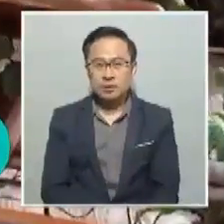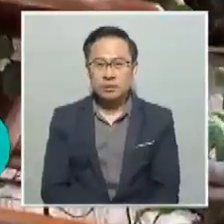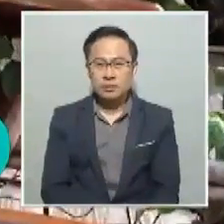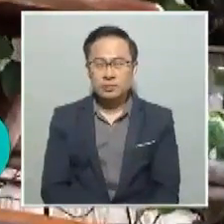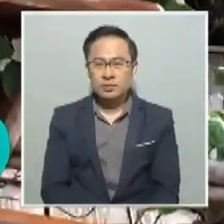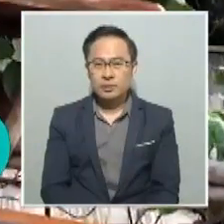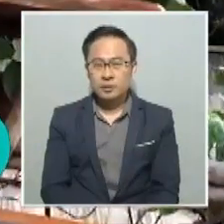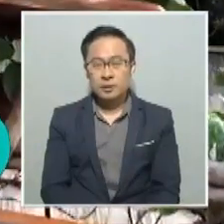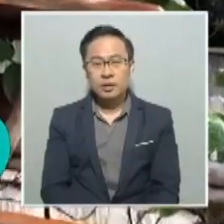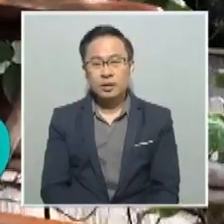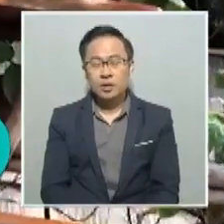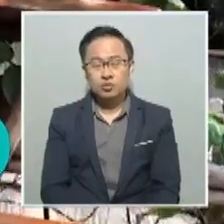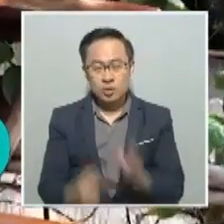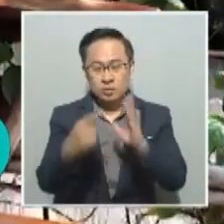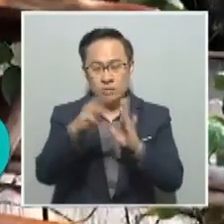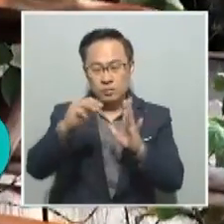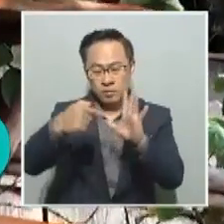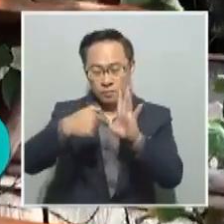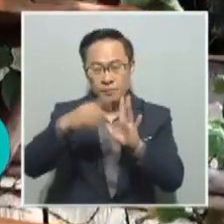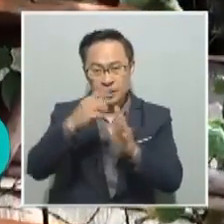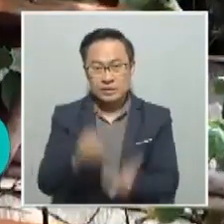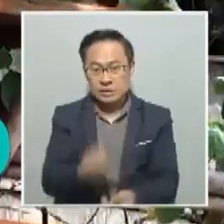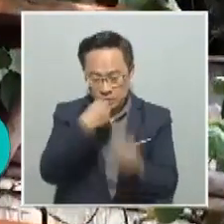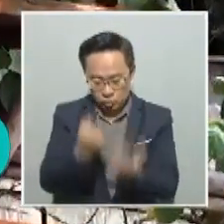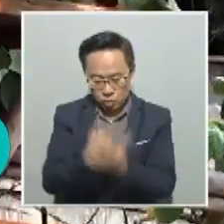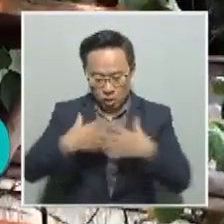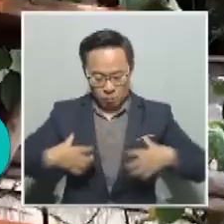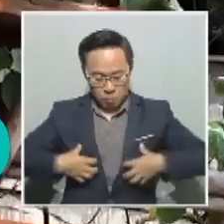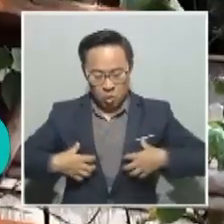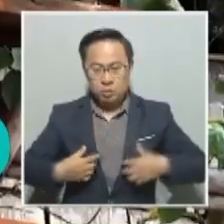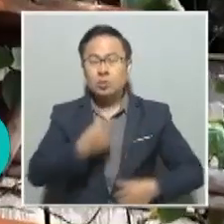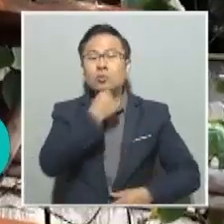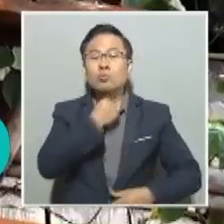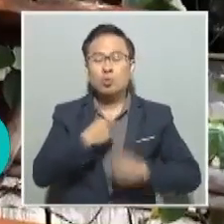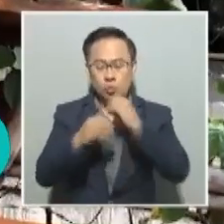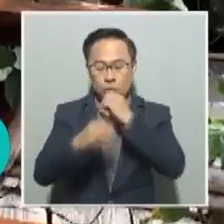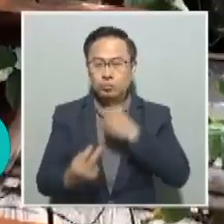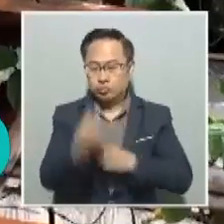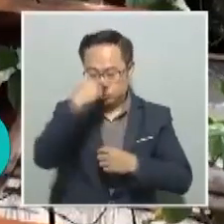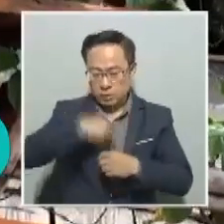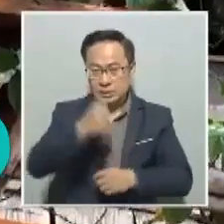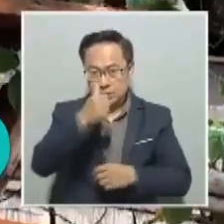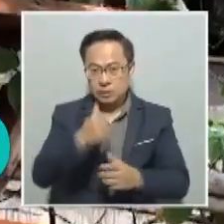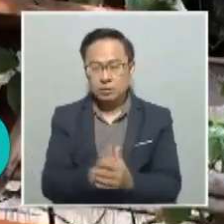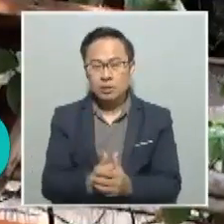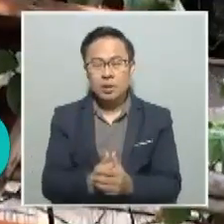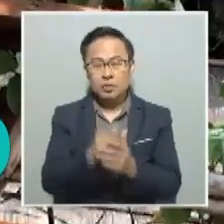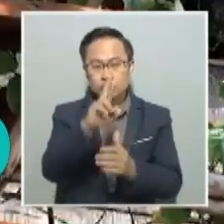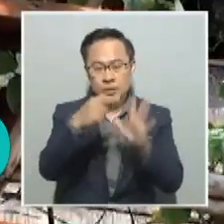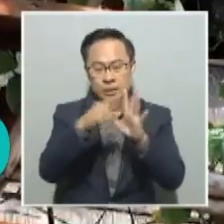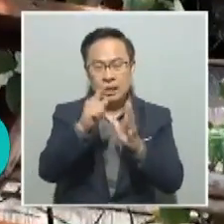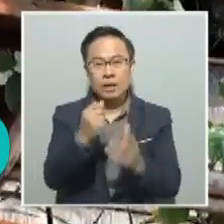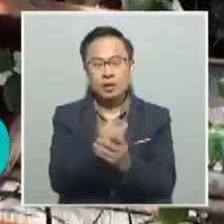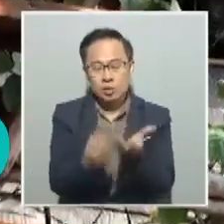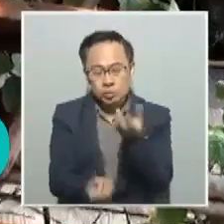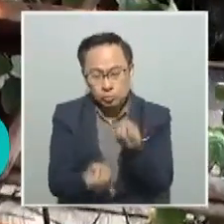มส่วนเมล็ดบำรุงปอดจนหลอดลมลากนั้นต้ม